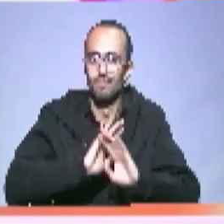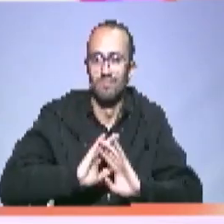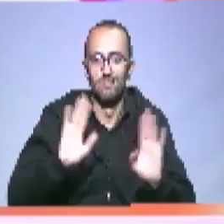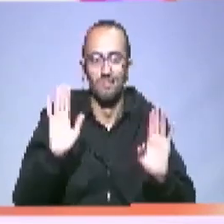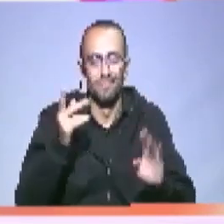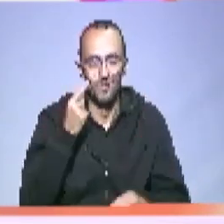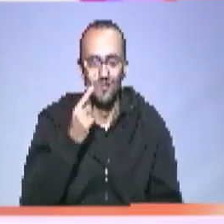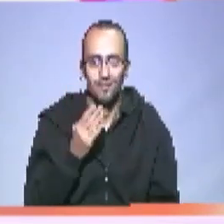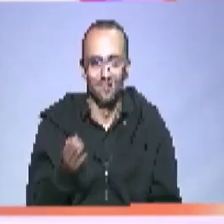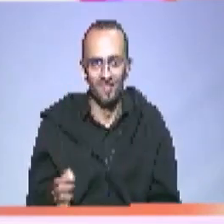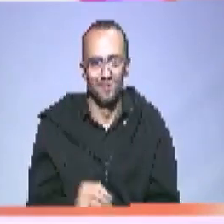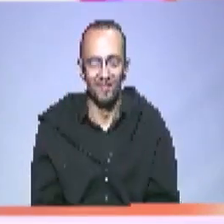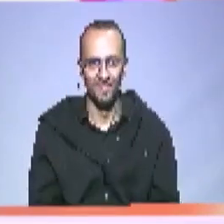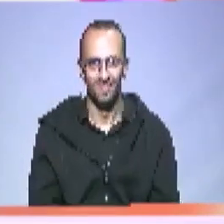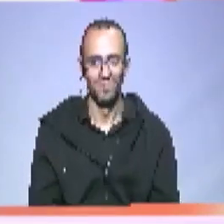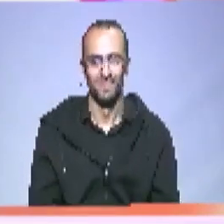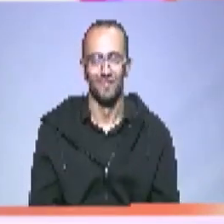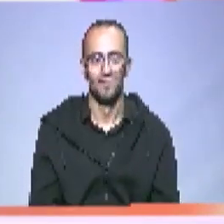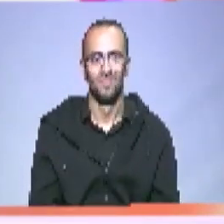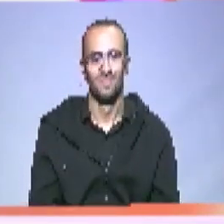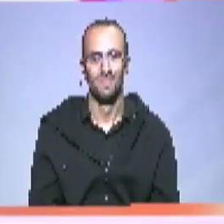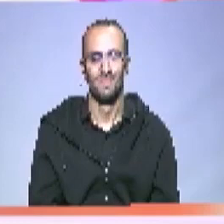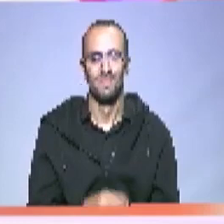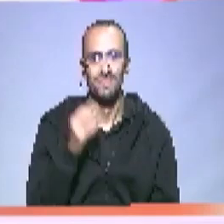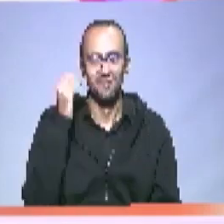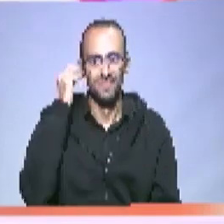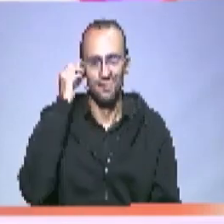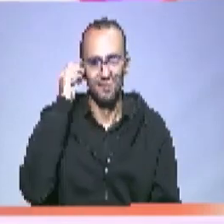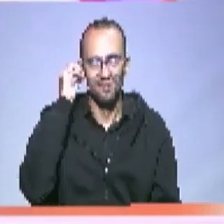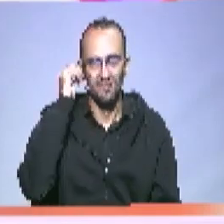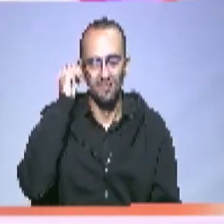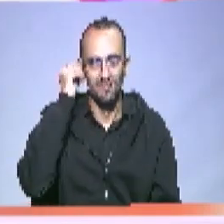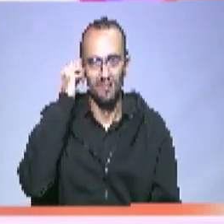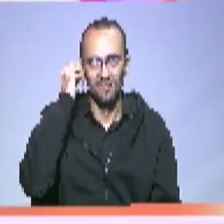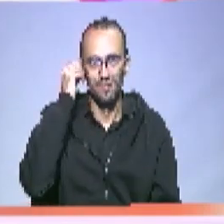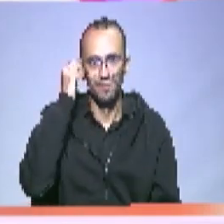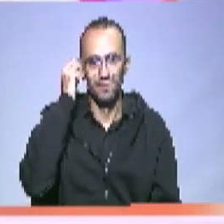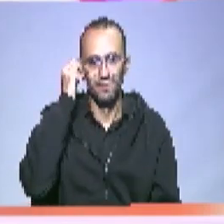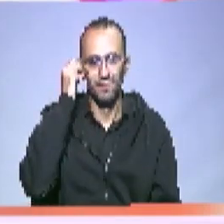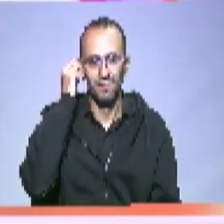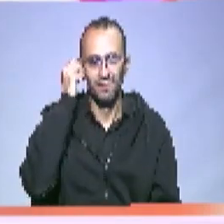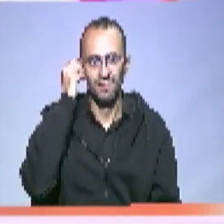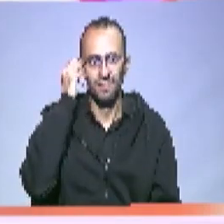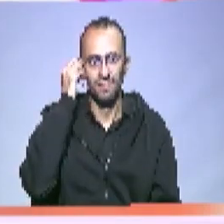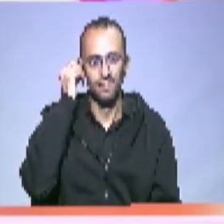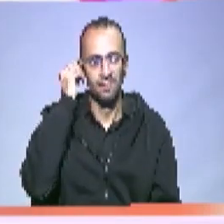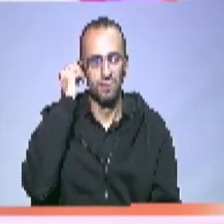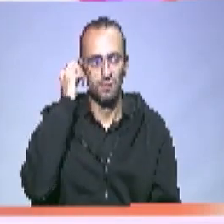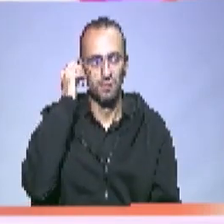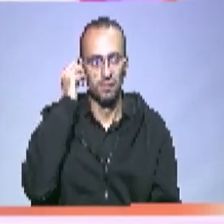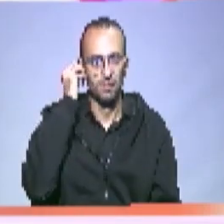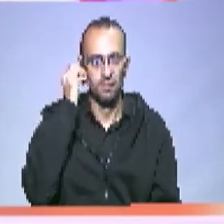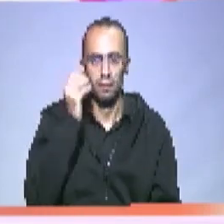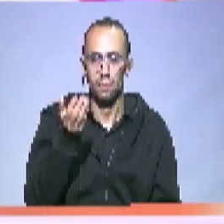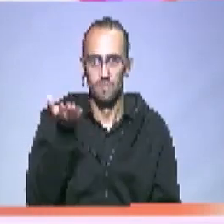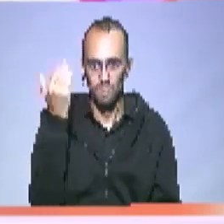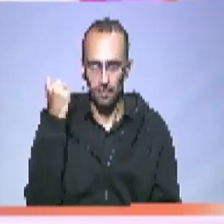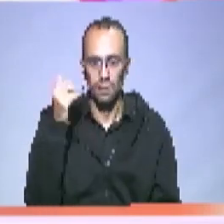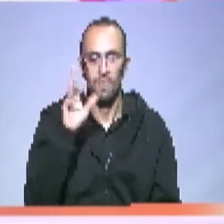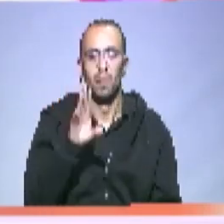دلوقتي تحس دلوقتي ان انت بتعملي سفرة جامدة جدا. ماشي. المرة اللي فاتت كنا عملنا